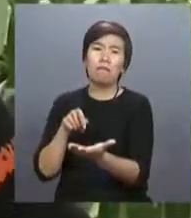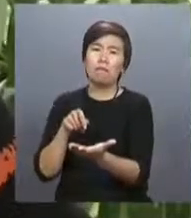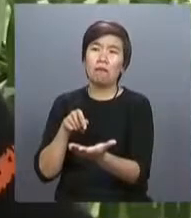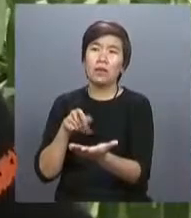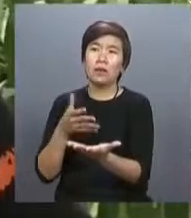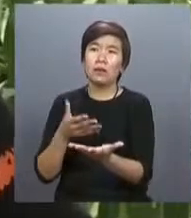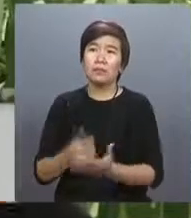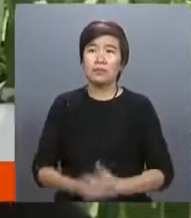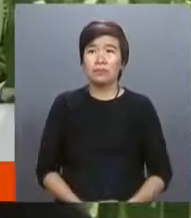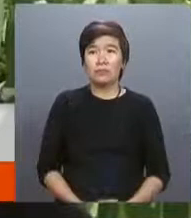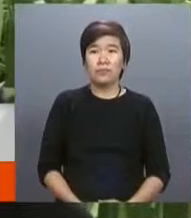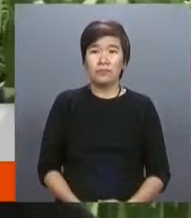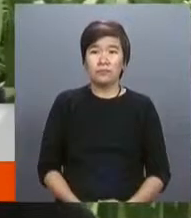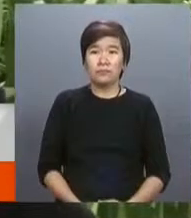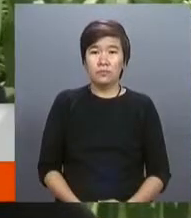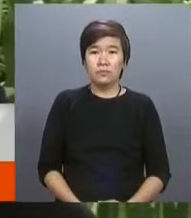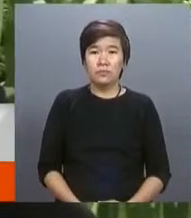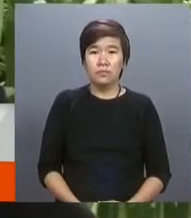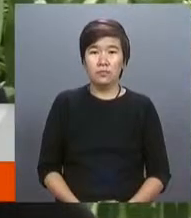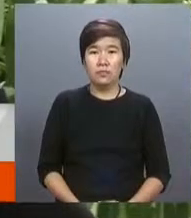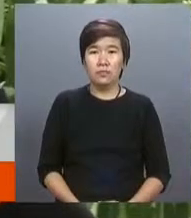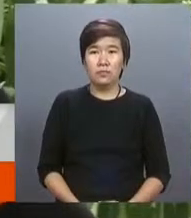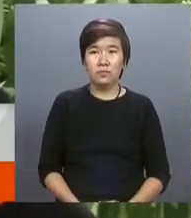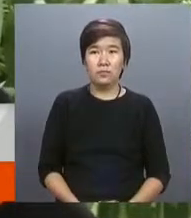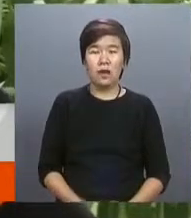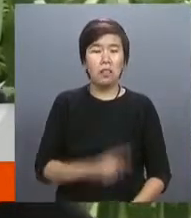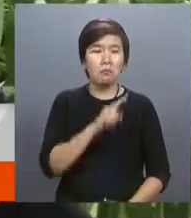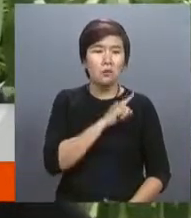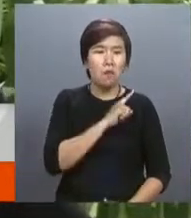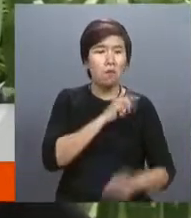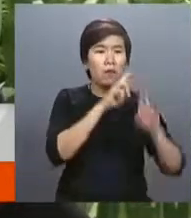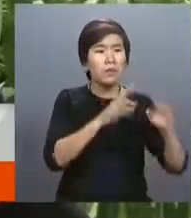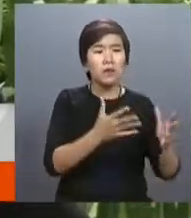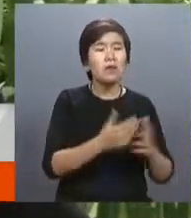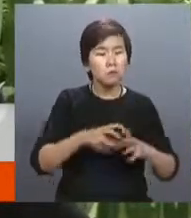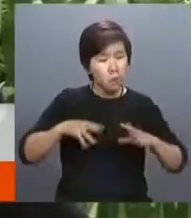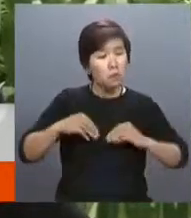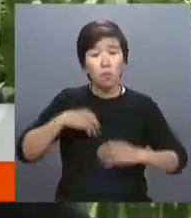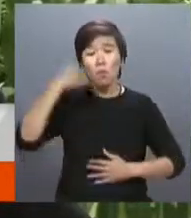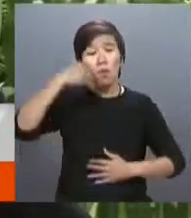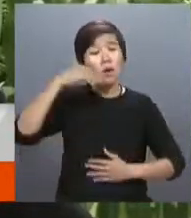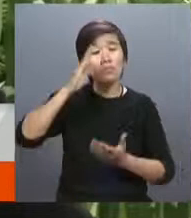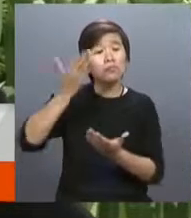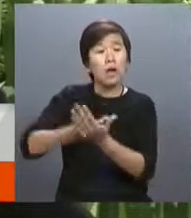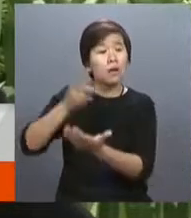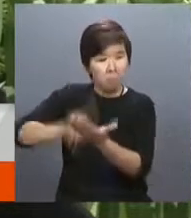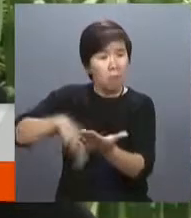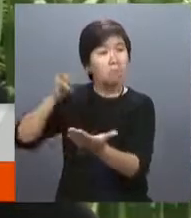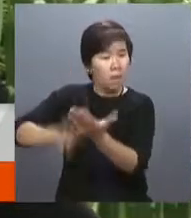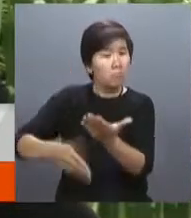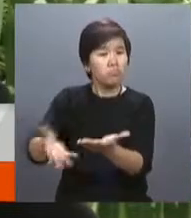าเป็นผู้ประกอบการที่ไม่รับผิดชอบก็คือยอมให้ปรับทุกวันถ้าเรา